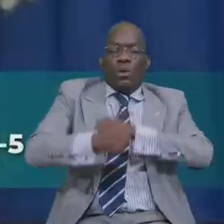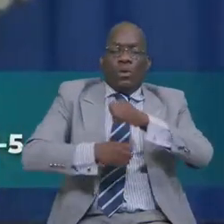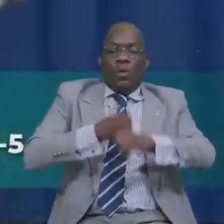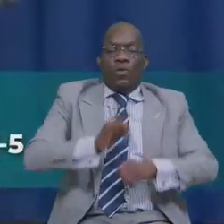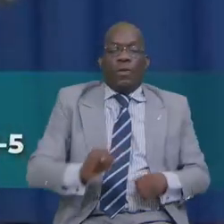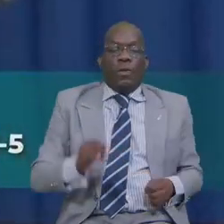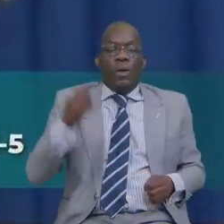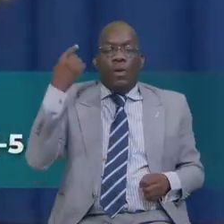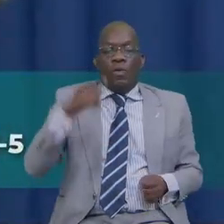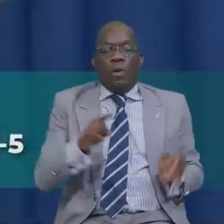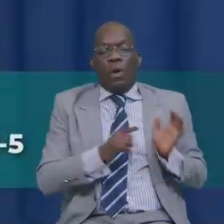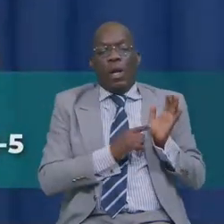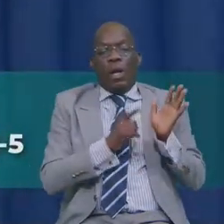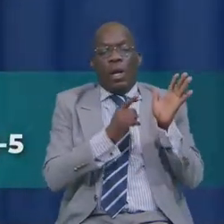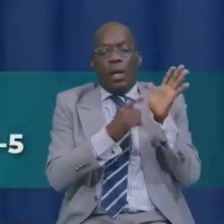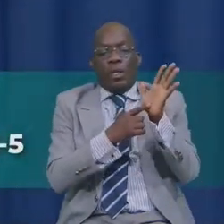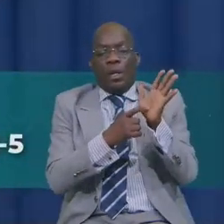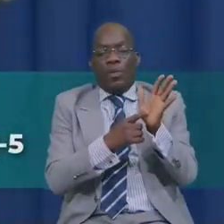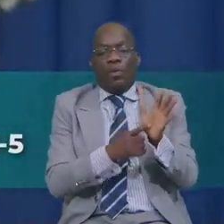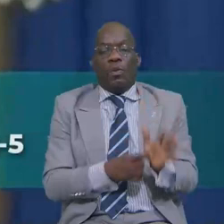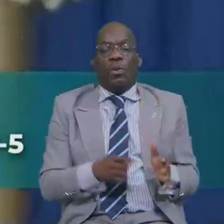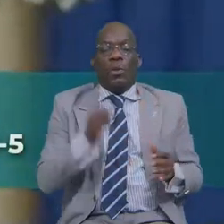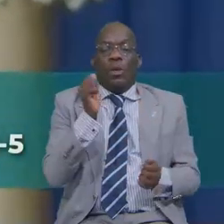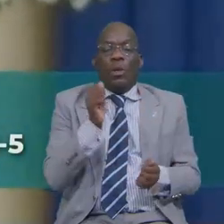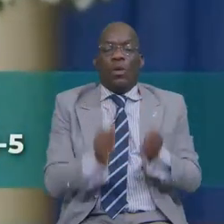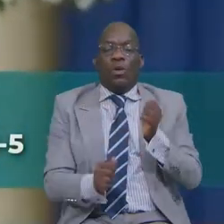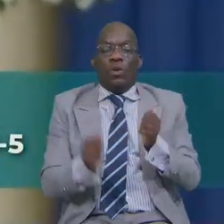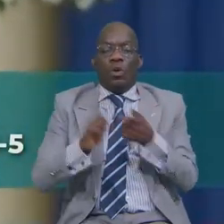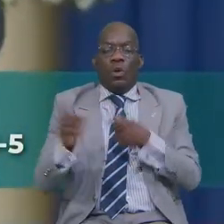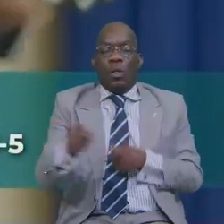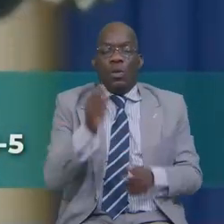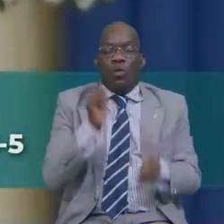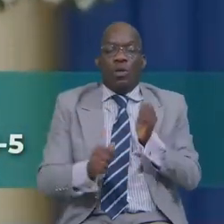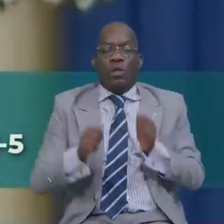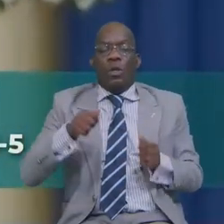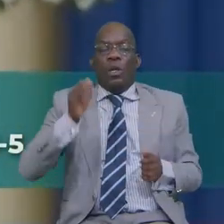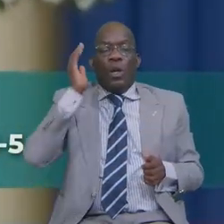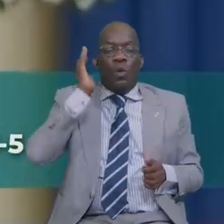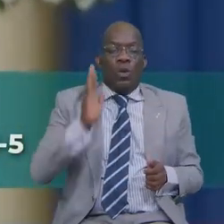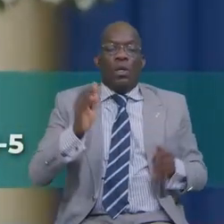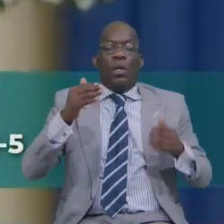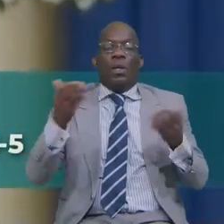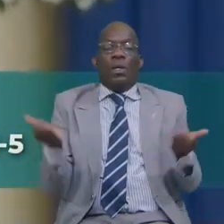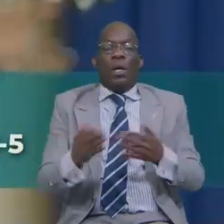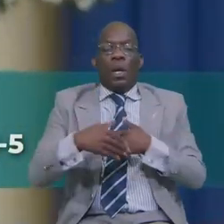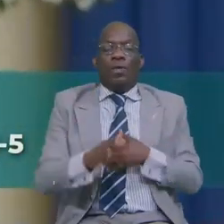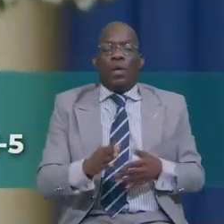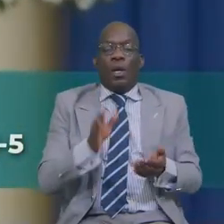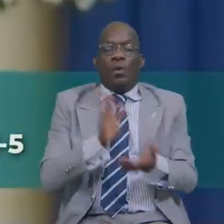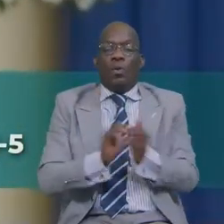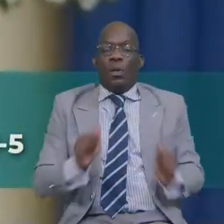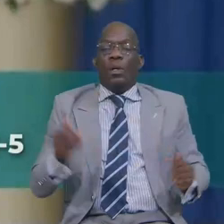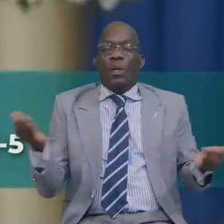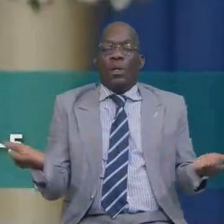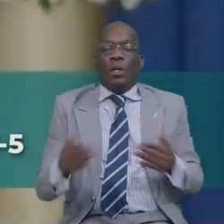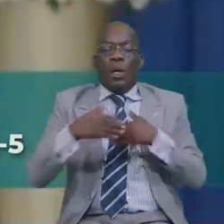je servisse d'exemple à ceux qui croiraient en lui pour la vie éternelle, qui croiraient